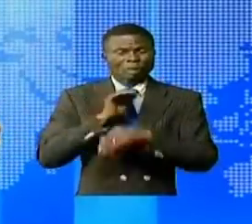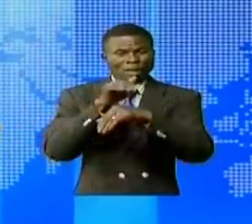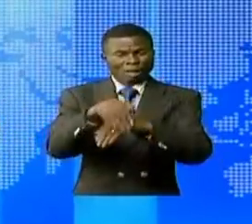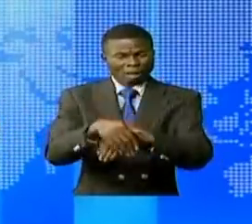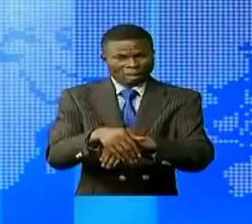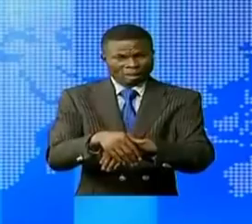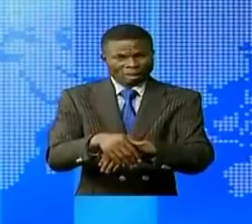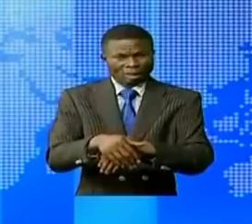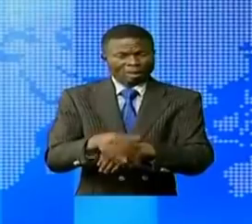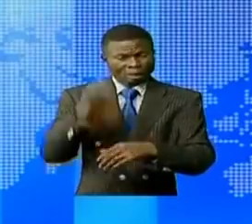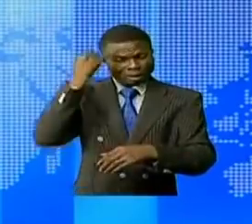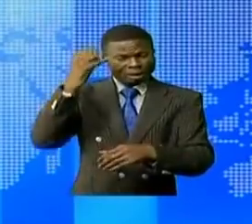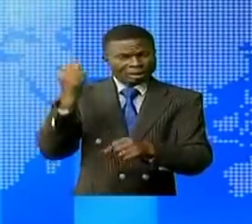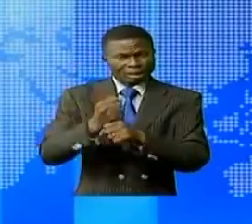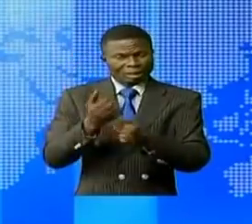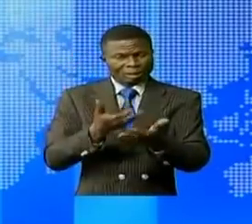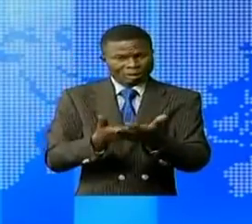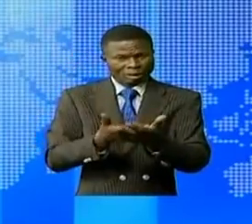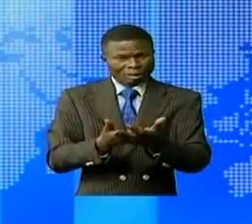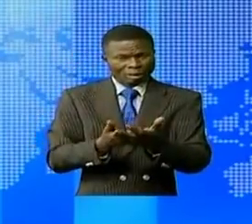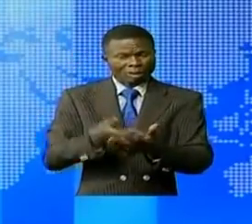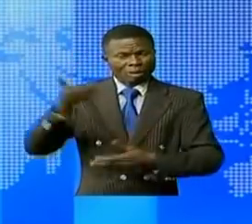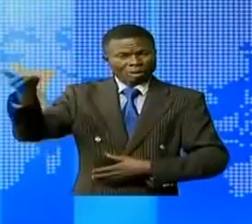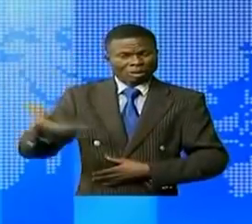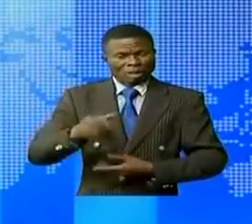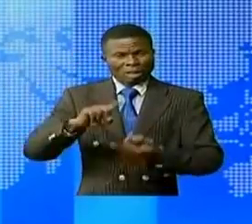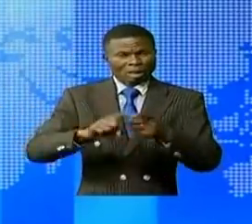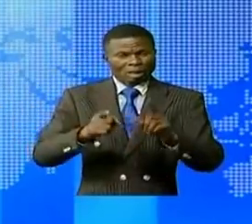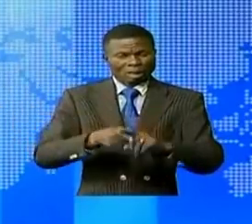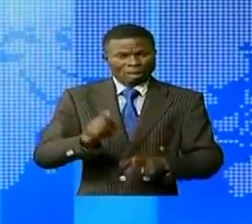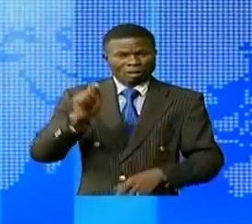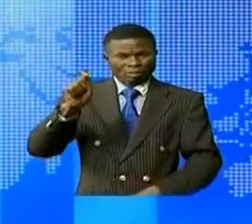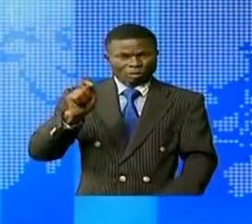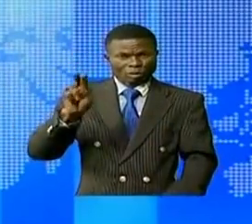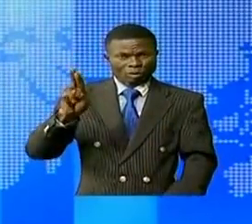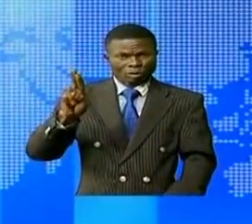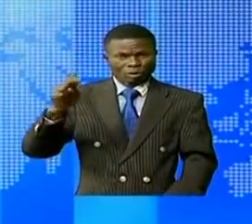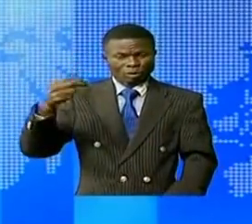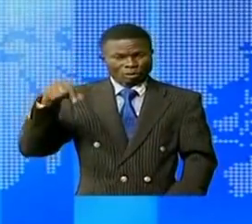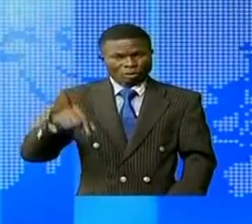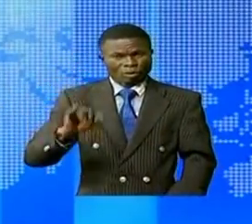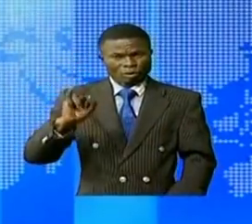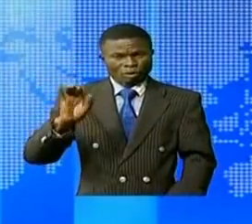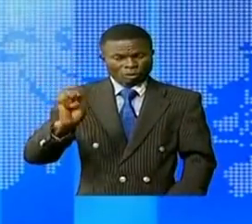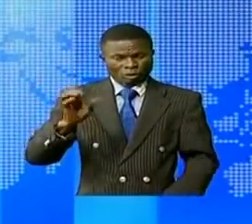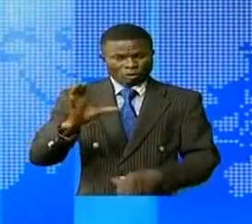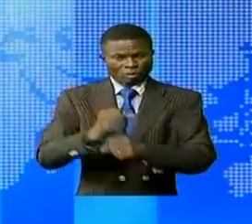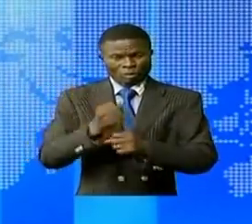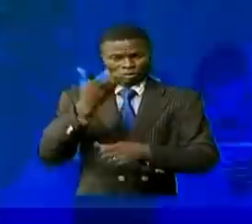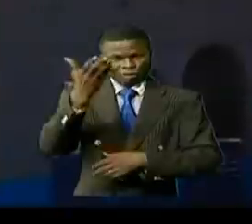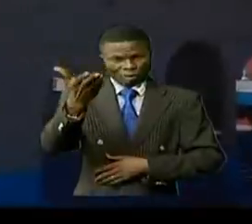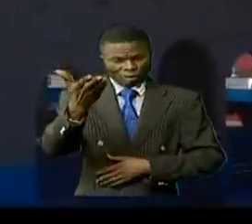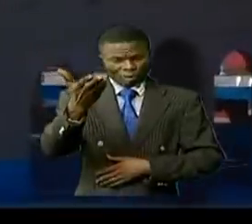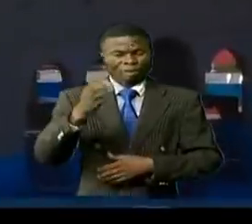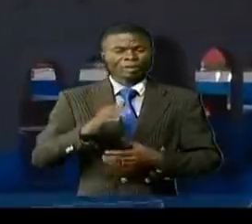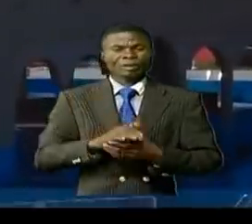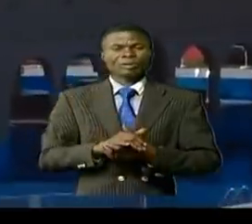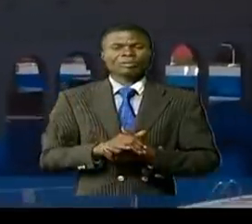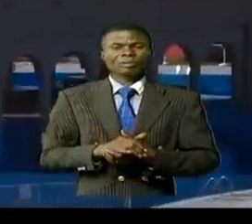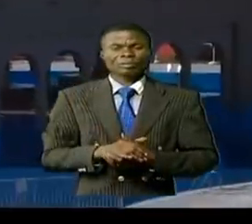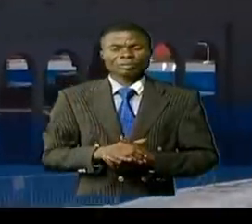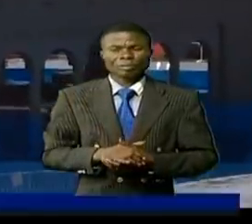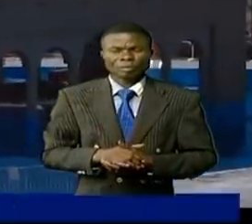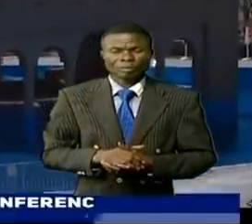Et en marge de ses travaux, il a été reçu par son homologue turc, Doris Mozo. Elle nous fait le résumé de cette rencontre.